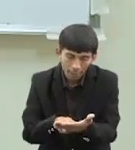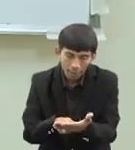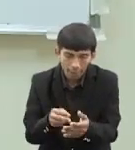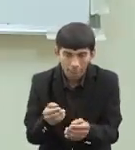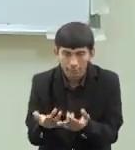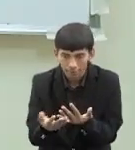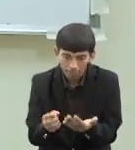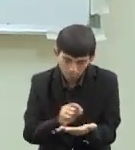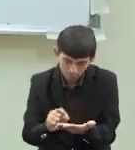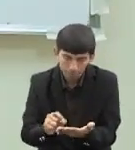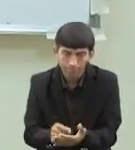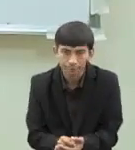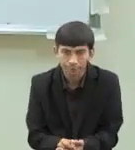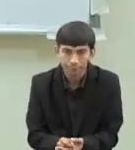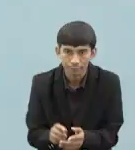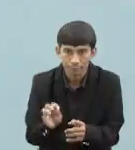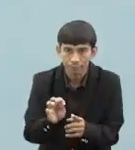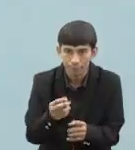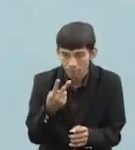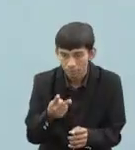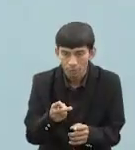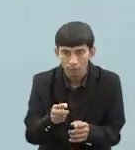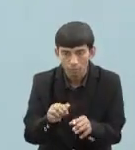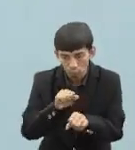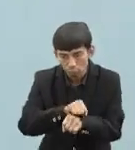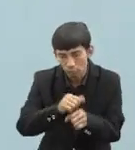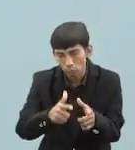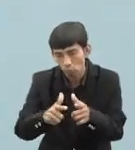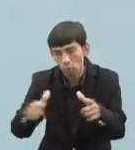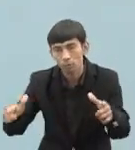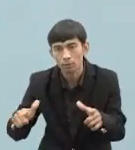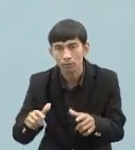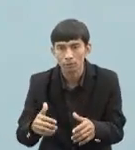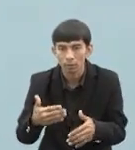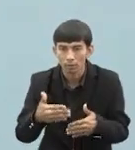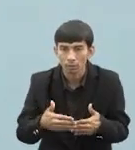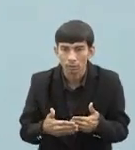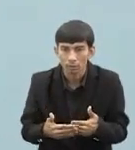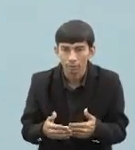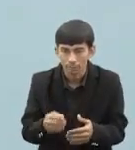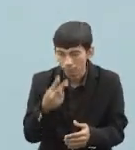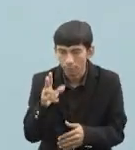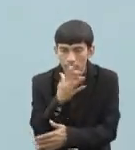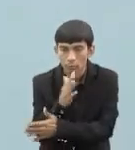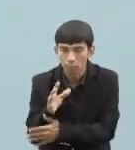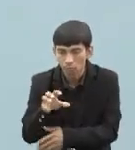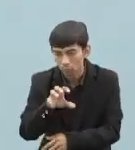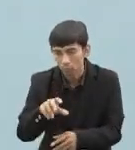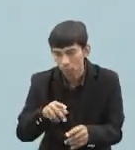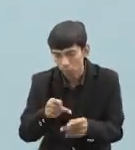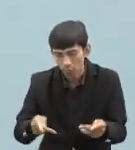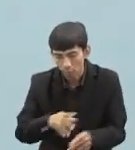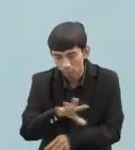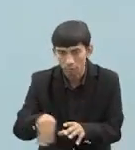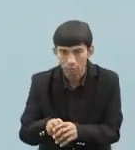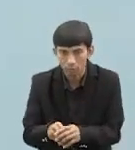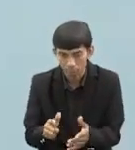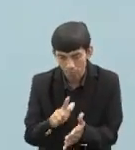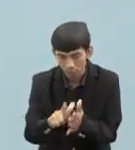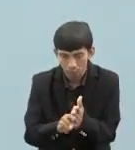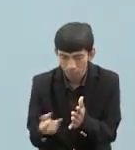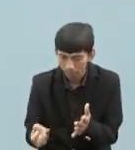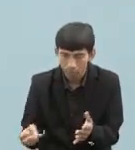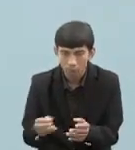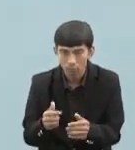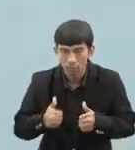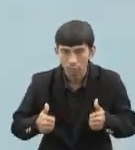Àm sân chăm con thơ nè con á. Chào vẹn tì mùi. Mơ phân ông thông thê ngay rèn sẵn nó. Mơ bây là ổ sọ cực tư tì. Chôn